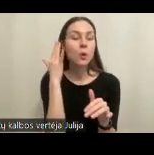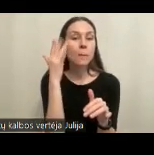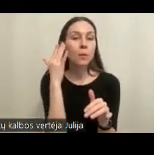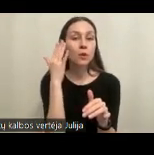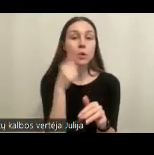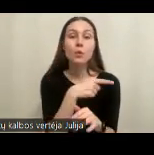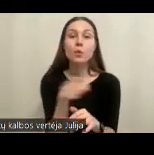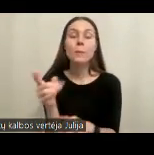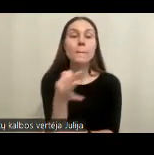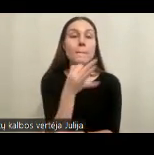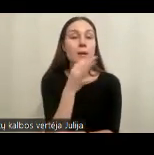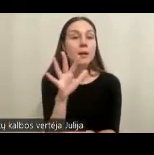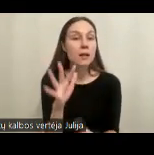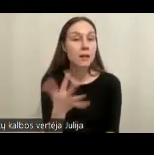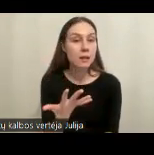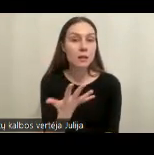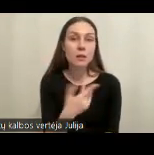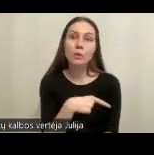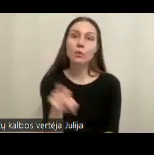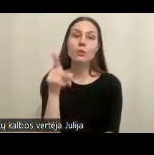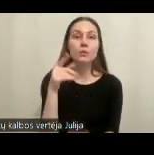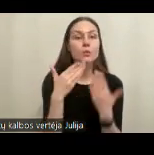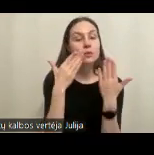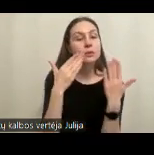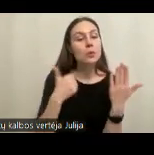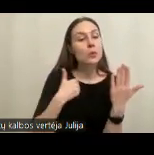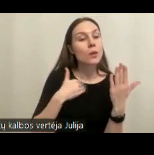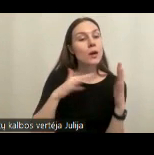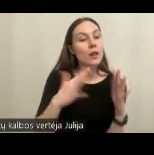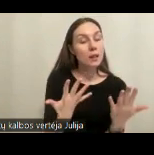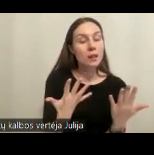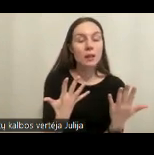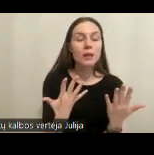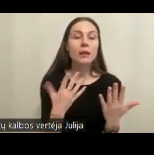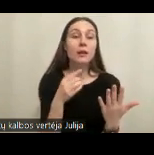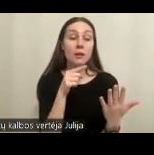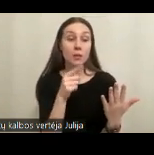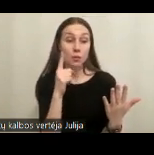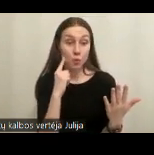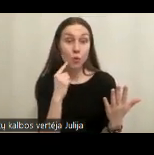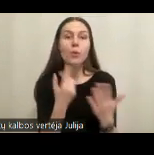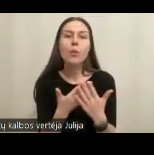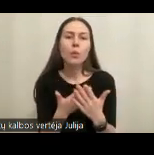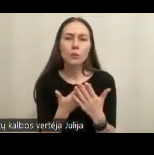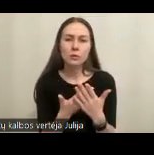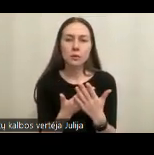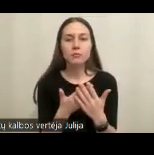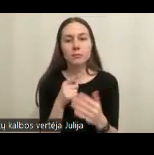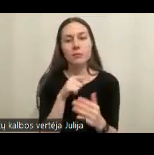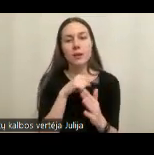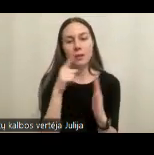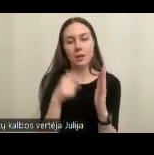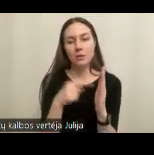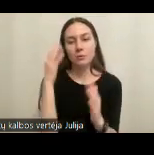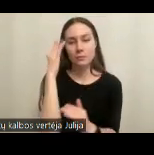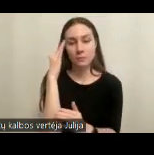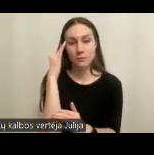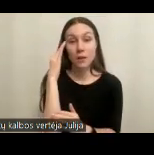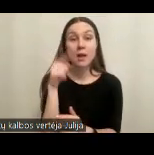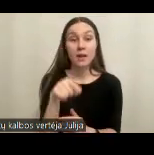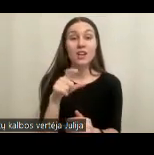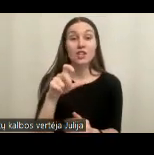jums patinka, ką jūs norite skaityti ir kodėl. Pagalvokite apie šitą klausimą ir pokalbių